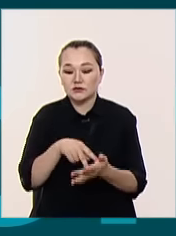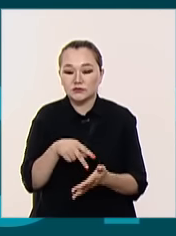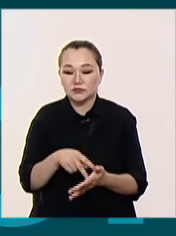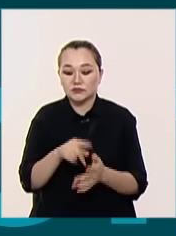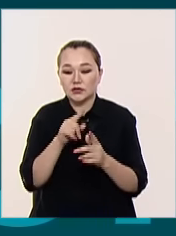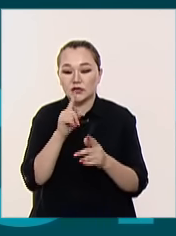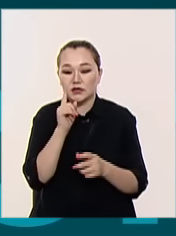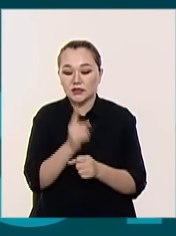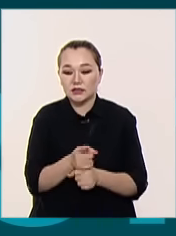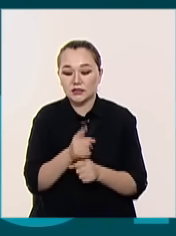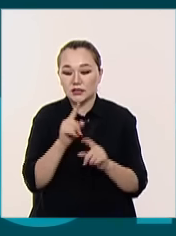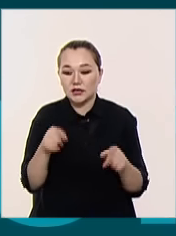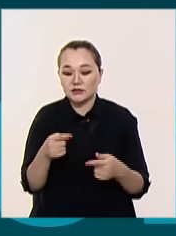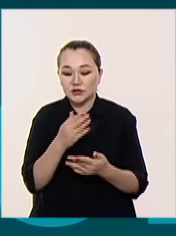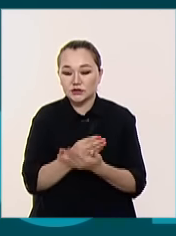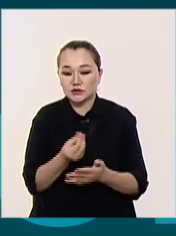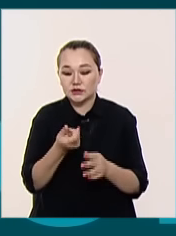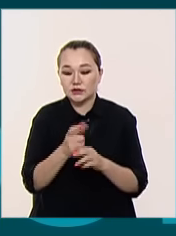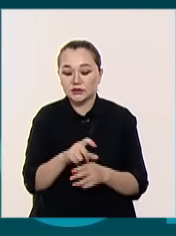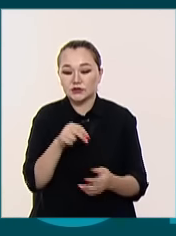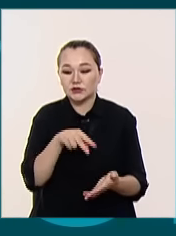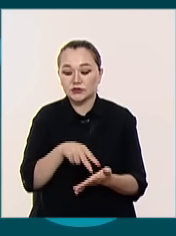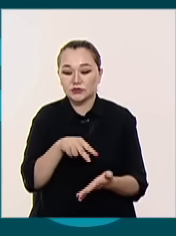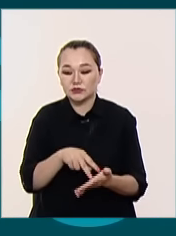Ол бекітілген шекті бағадан